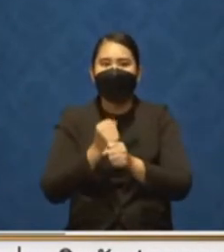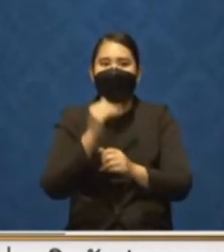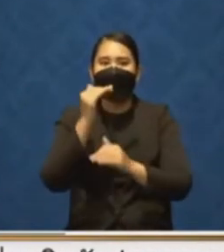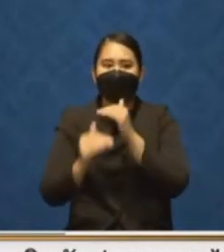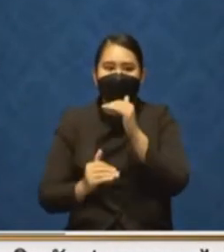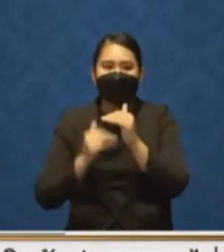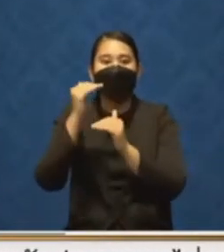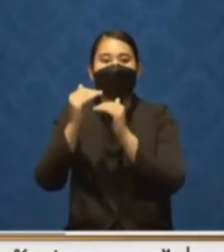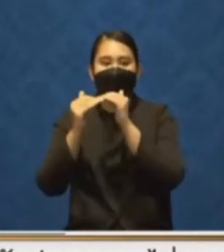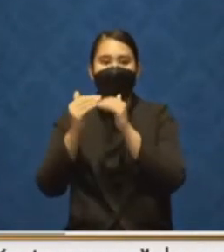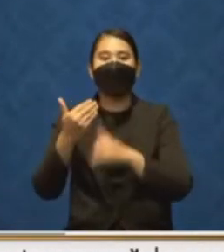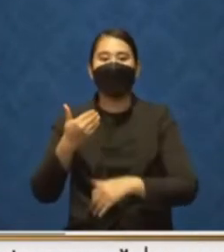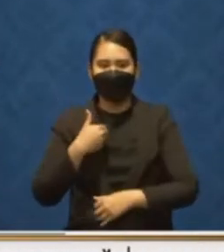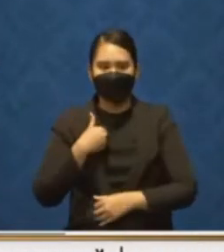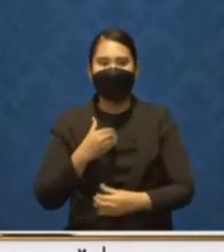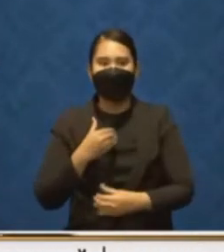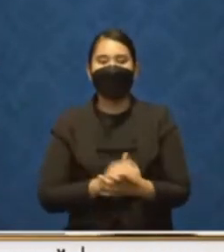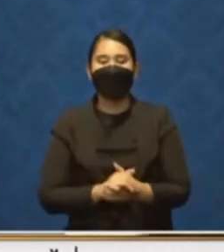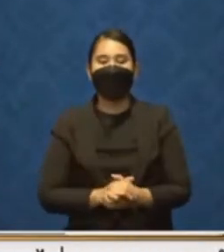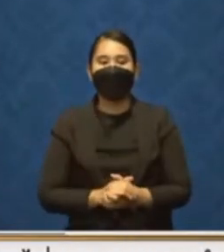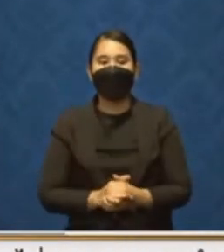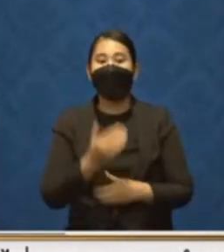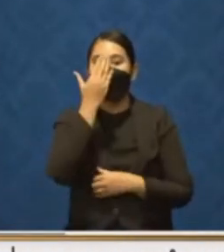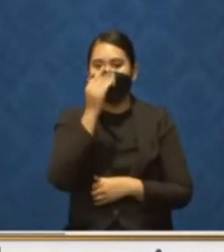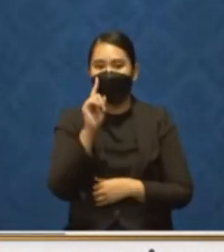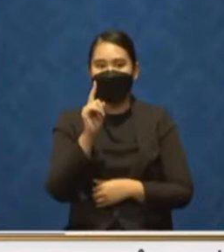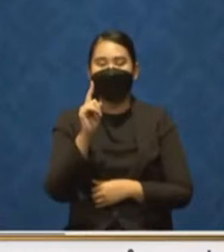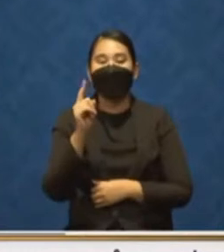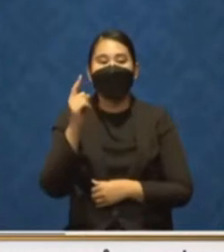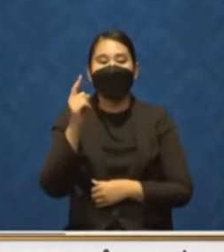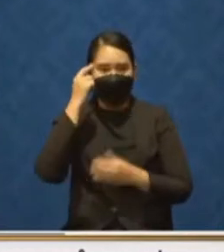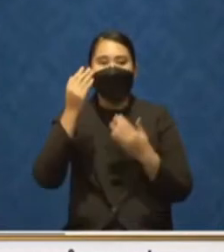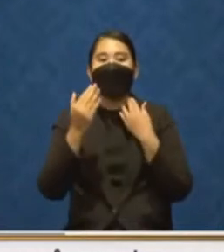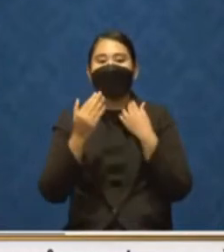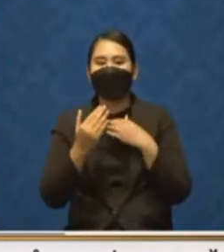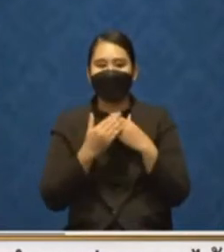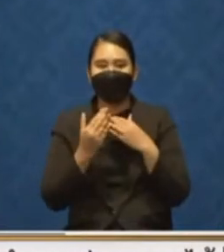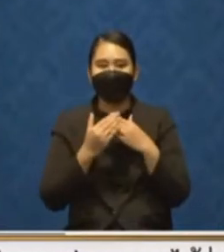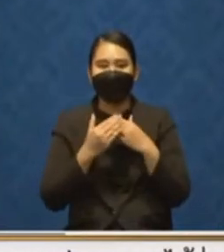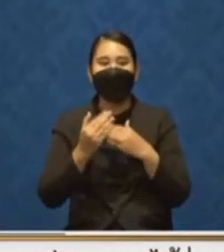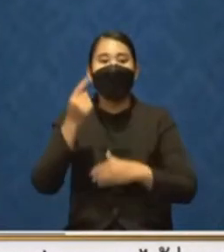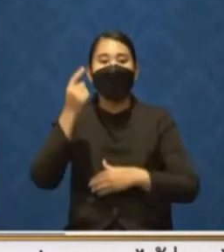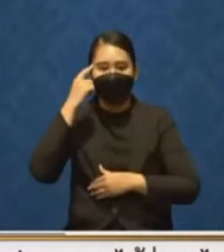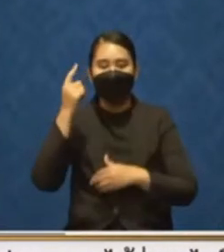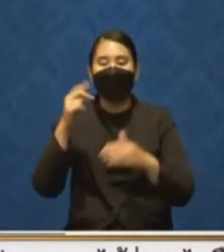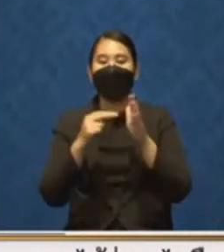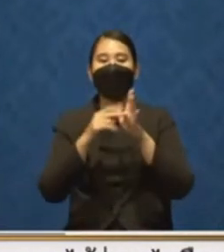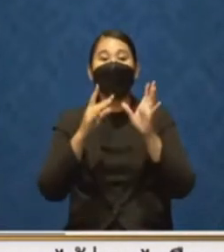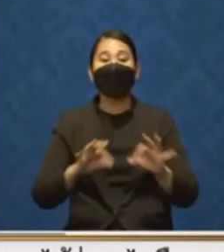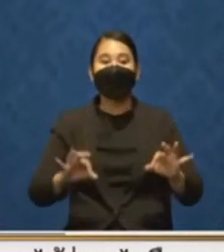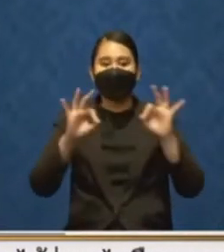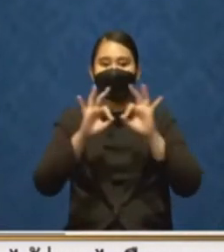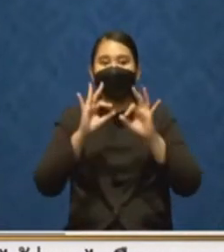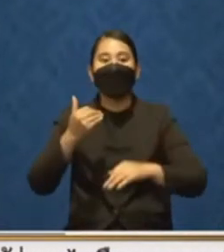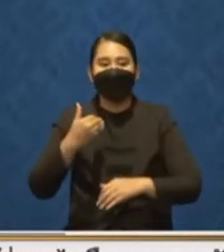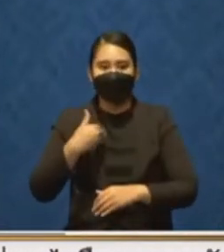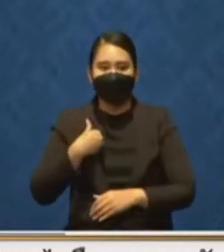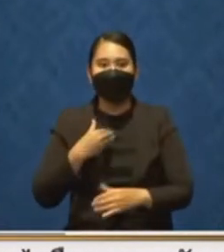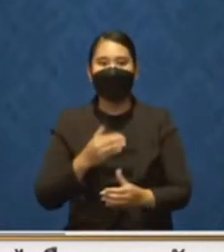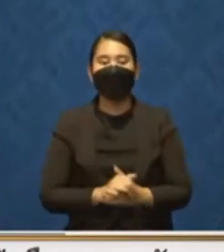หน้าที่ท่านจะพูดมาสักครู่เพราะเราตระหนักว่า 2เรื่องนี้เป็นเรื่องที่มีความสำคัญอย่างยิ่ง